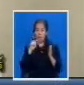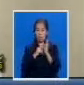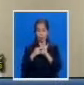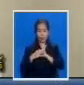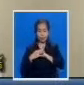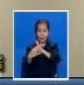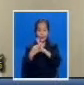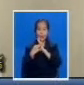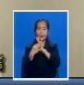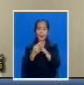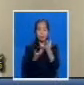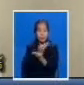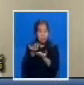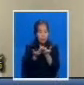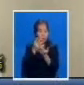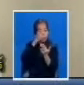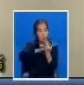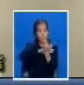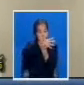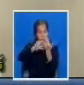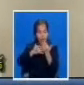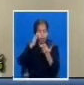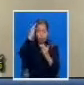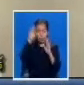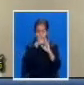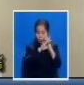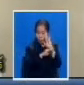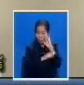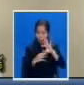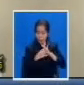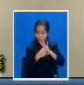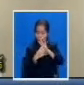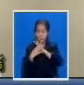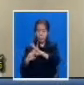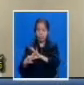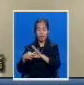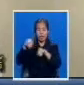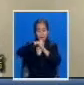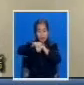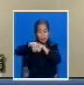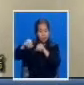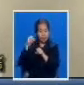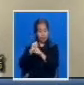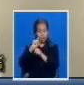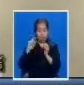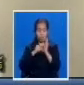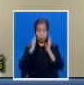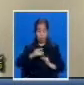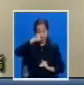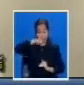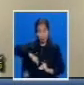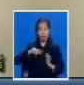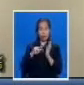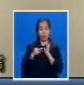ยนะครับแล้วก็จะได้วางแผนในเรื่องของการกำหนดเครือข่ายนะครับที่จะทำให้ไม่เพียงแต่พี่น้องประชาชนคนไทยสามารถ